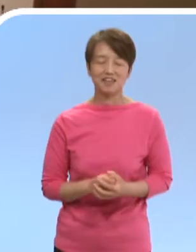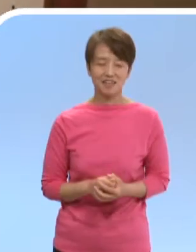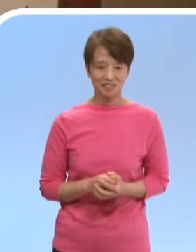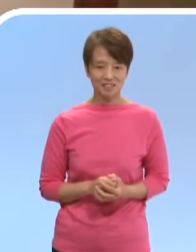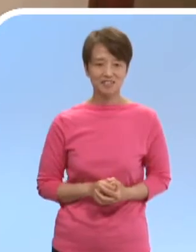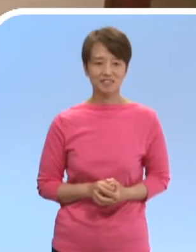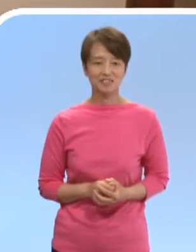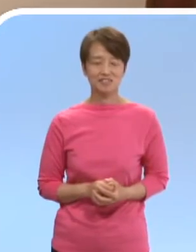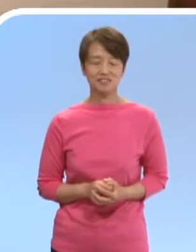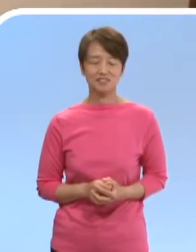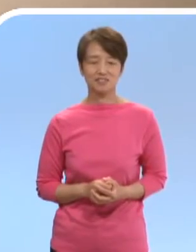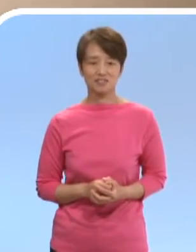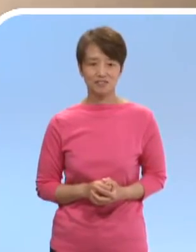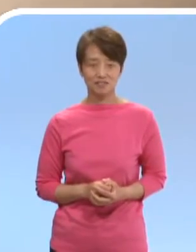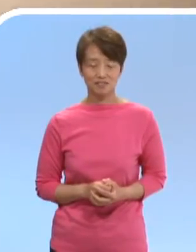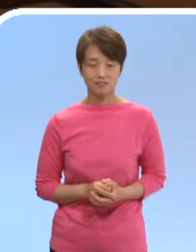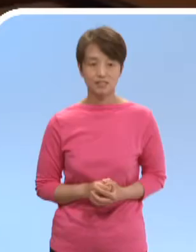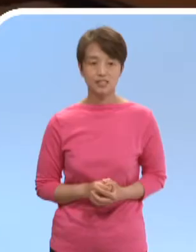い、